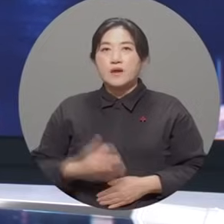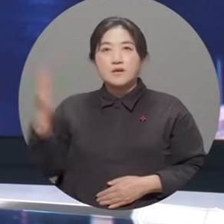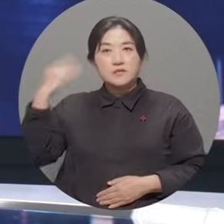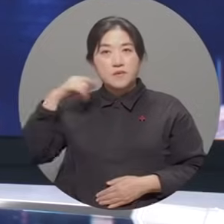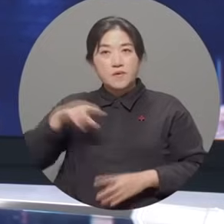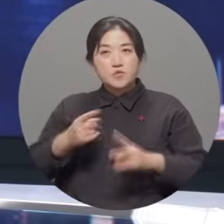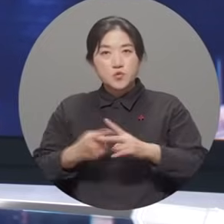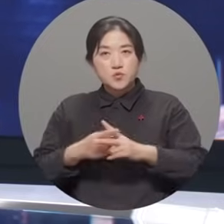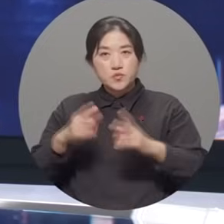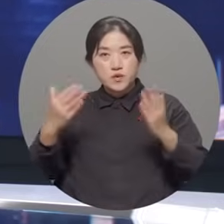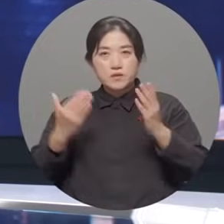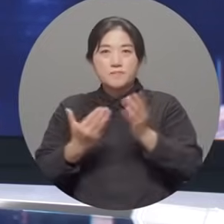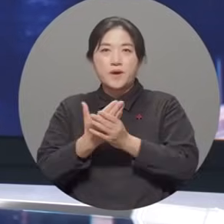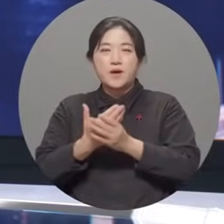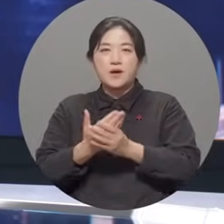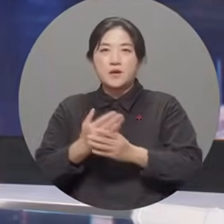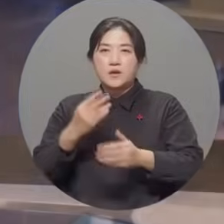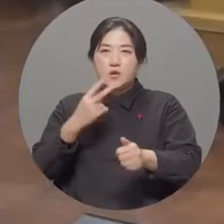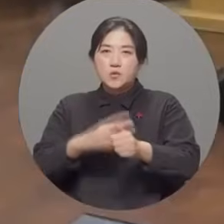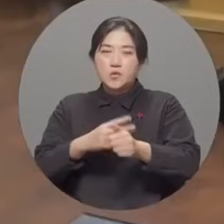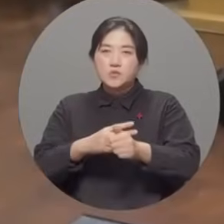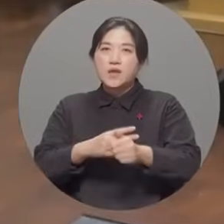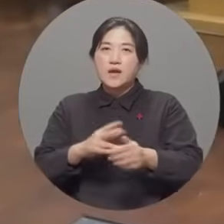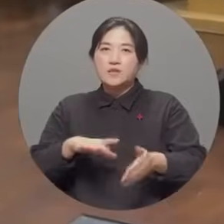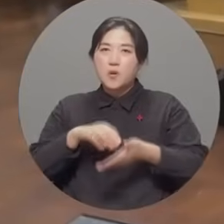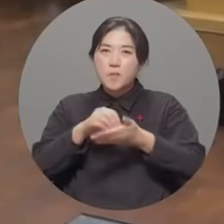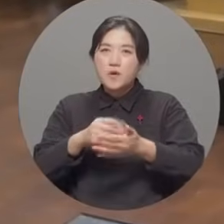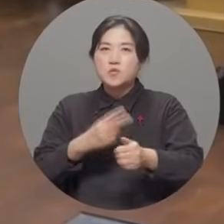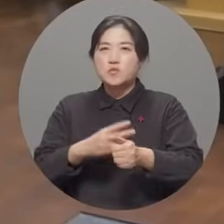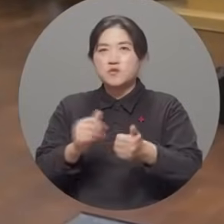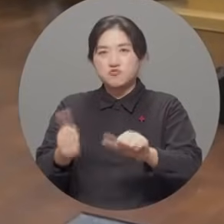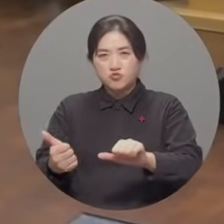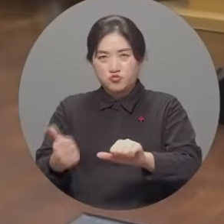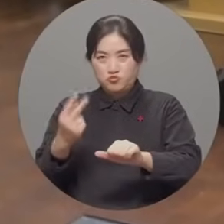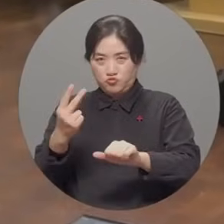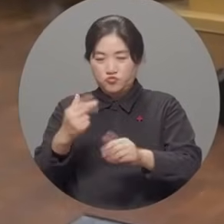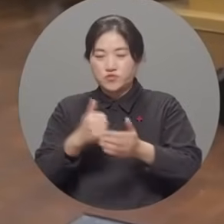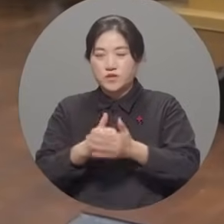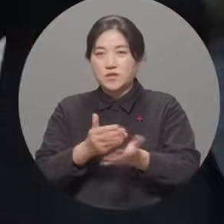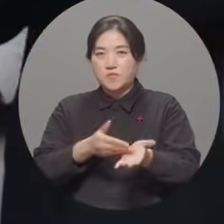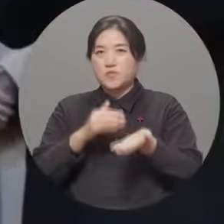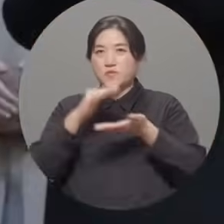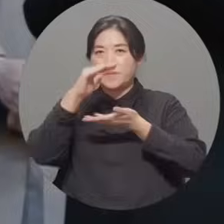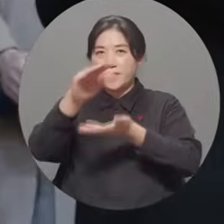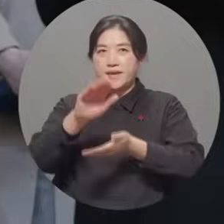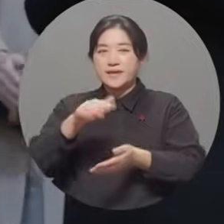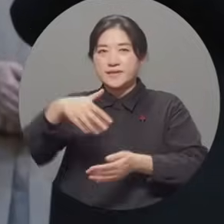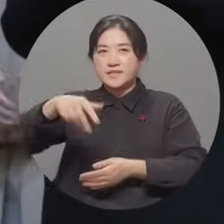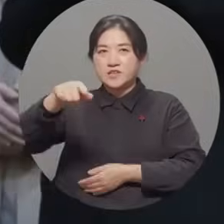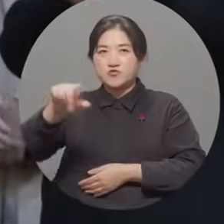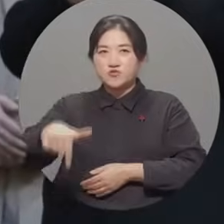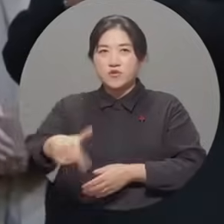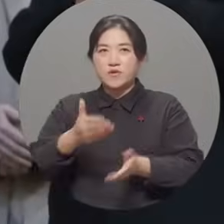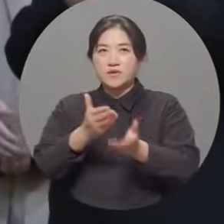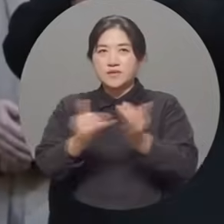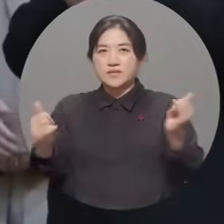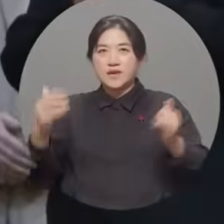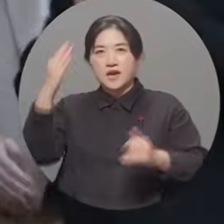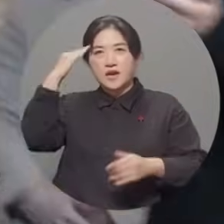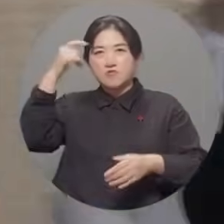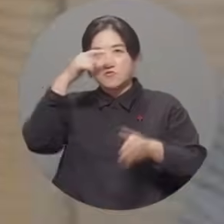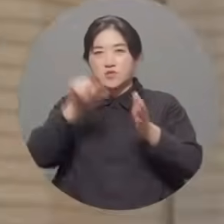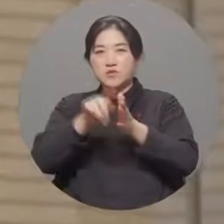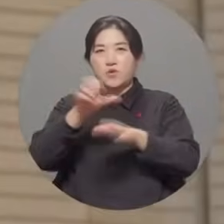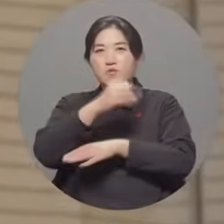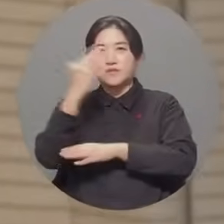의정부의 한 초등학교에서 발생한 두 초임 교사의 죽음을 단독으로 보도한 MBC 차주혁 기자가 올해 한국 기독 언론대상